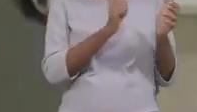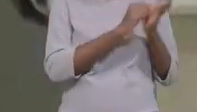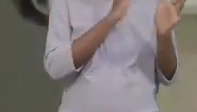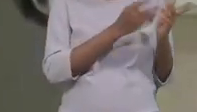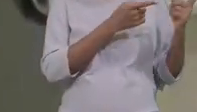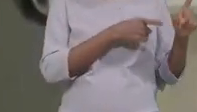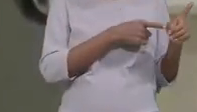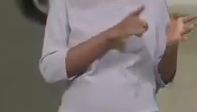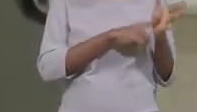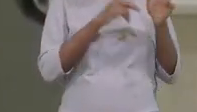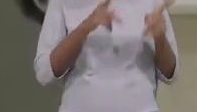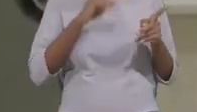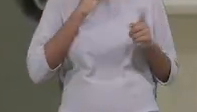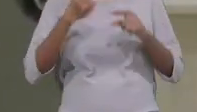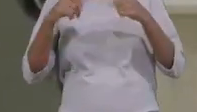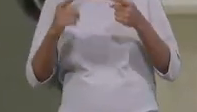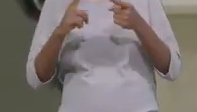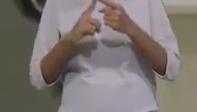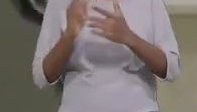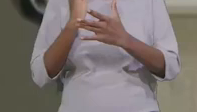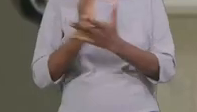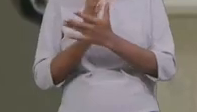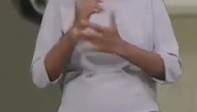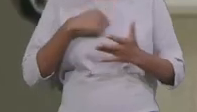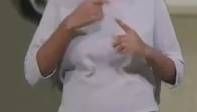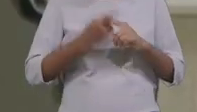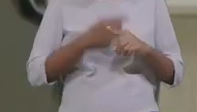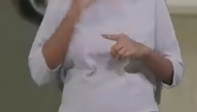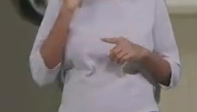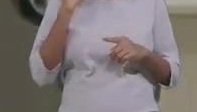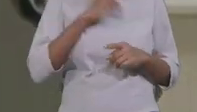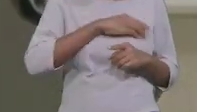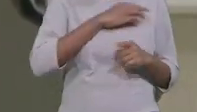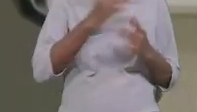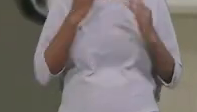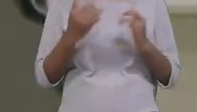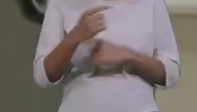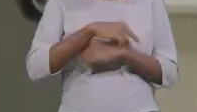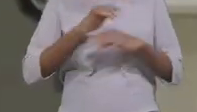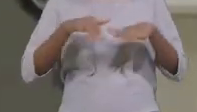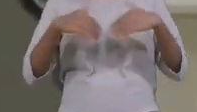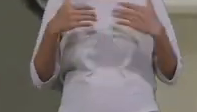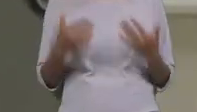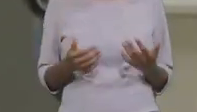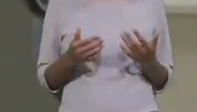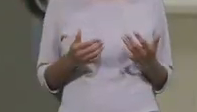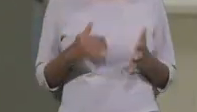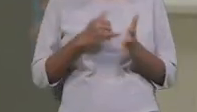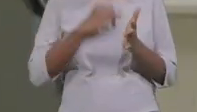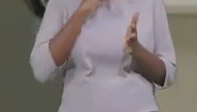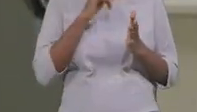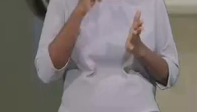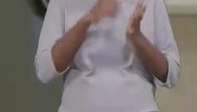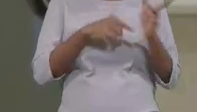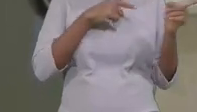passer? Cette personne va m'empêcher de prêcher aujourd'hui. Comment? Ce